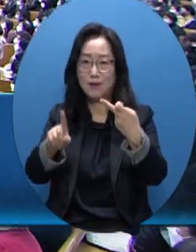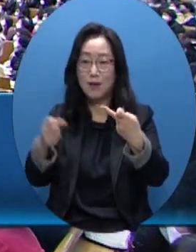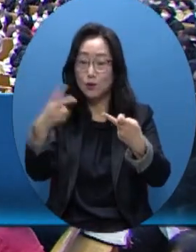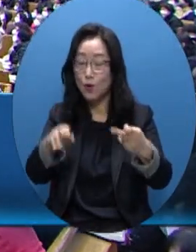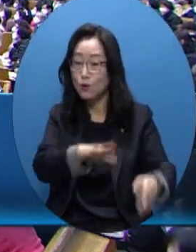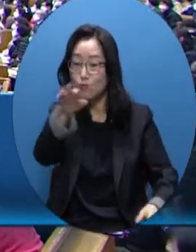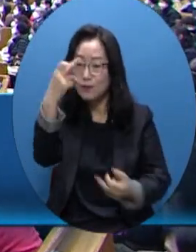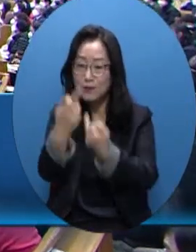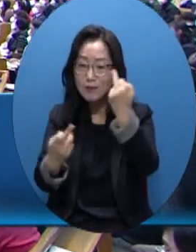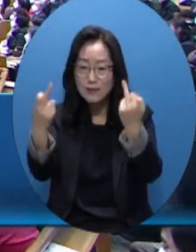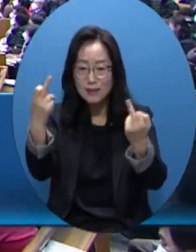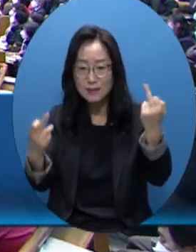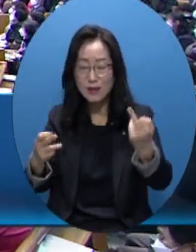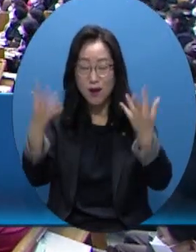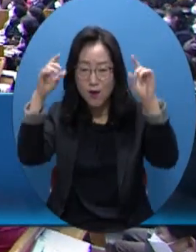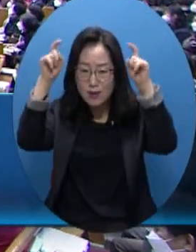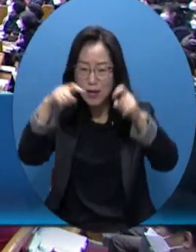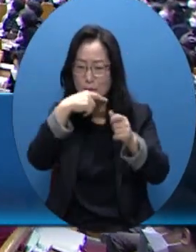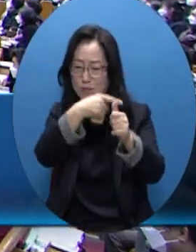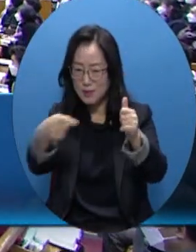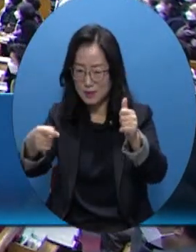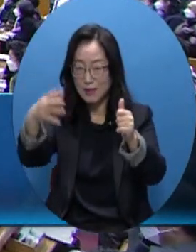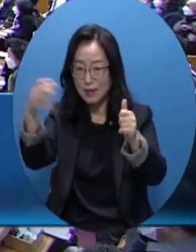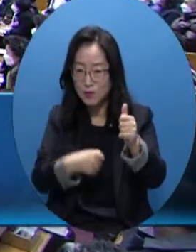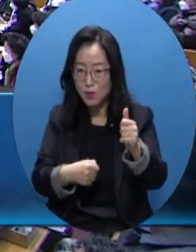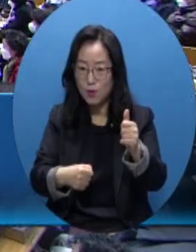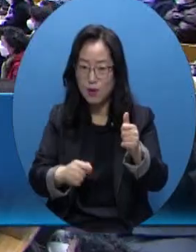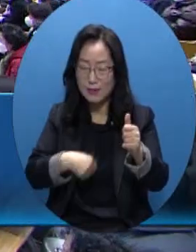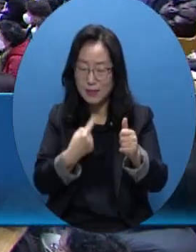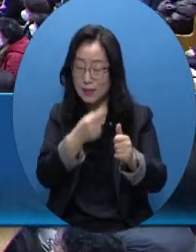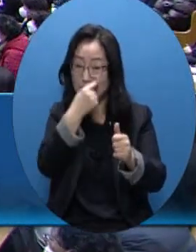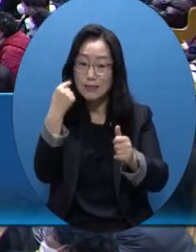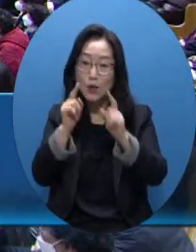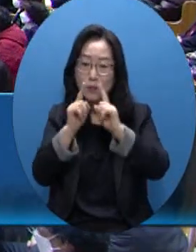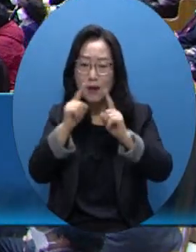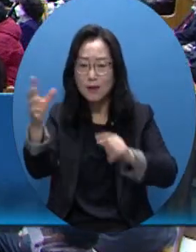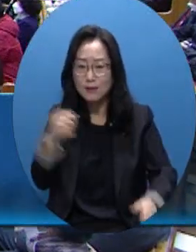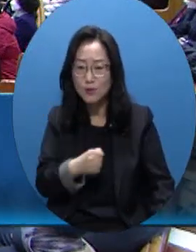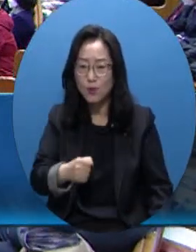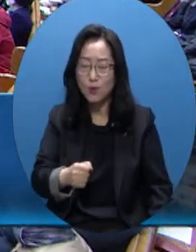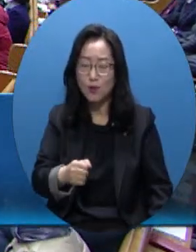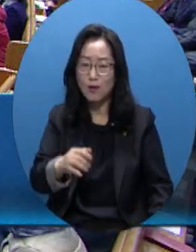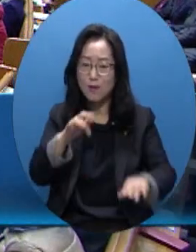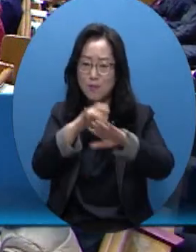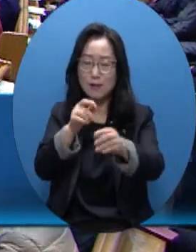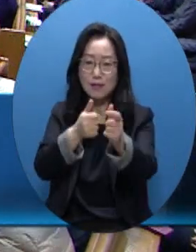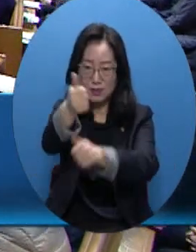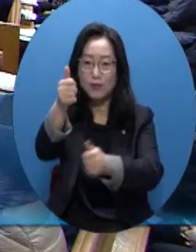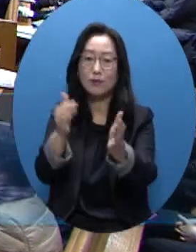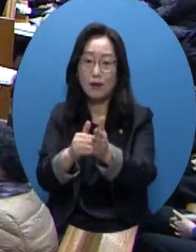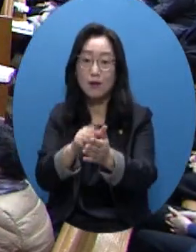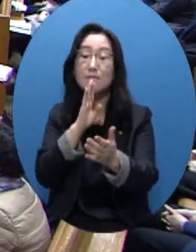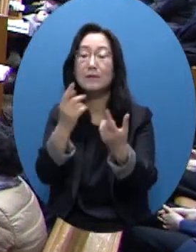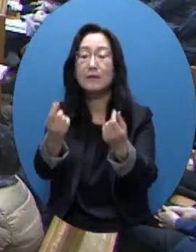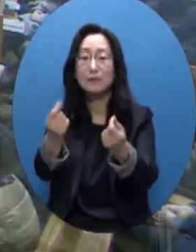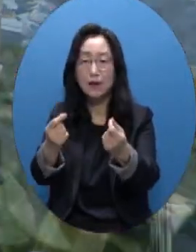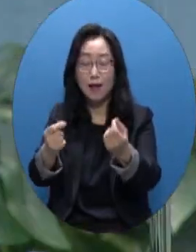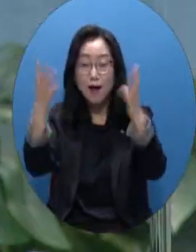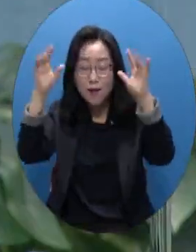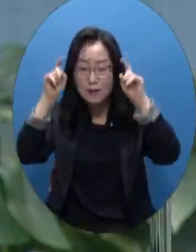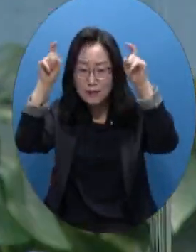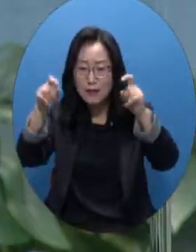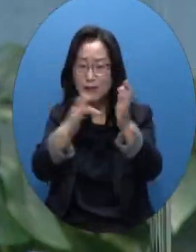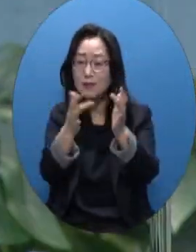우리 형제들이 어린 양의 피와 자기들이 지원하는 말씀 으로서 그를 이겼으니 그렇습니다 어린 양 예수